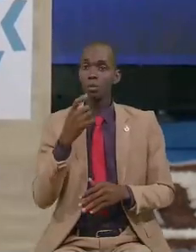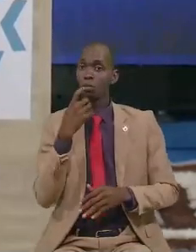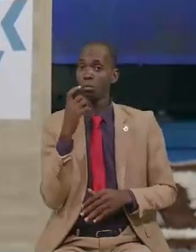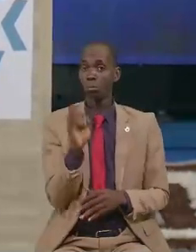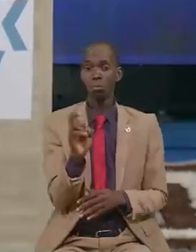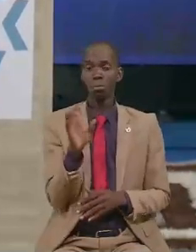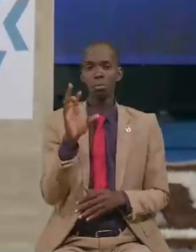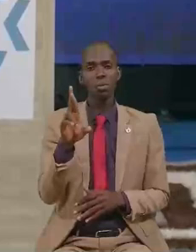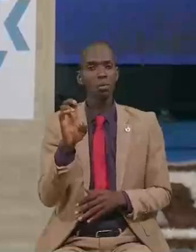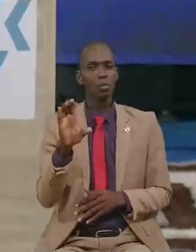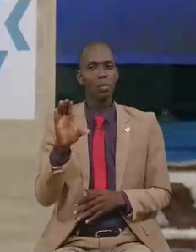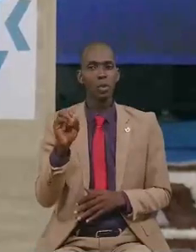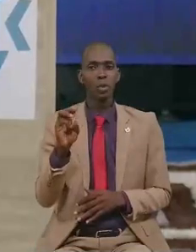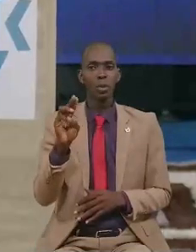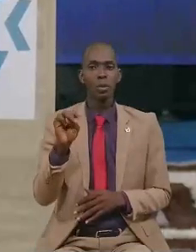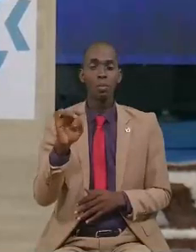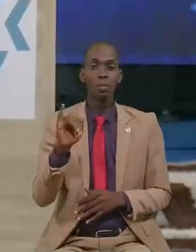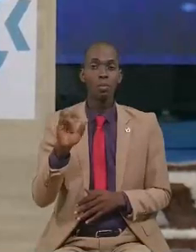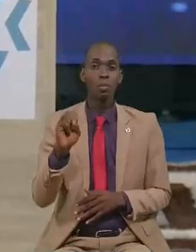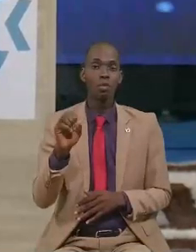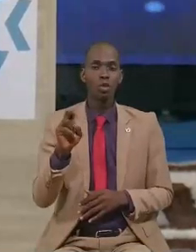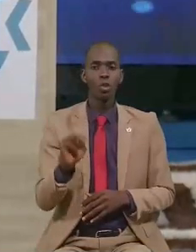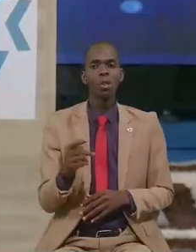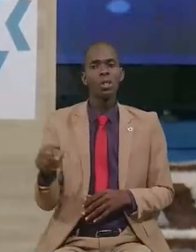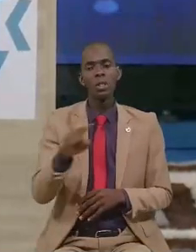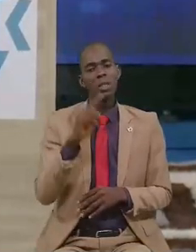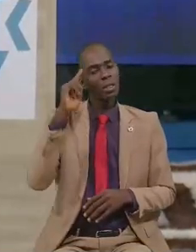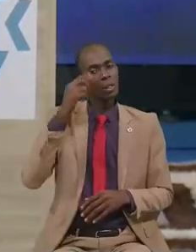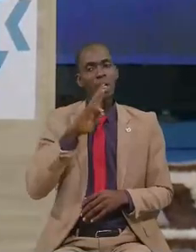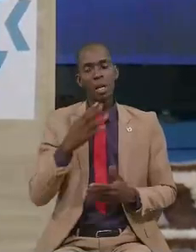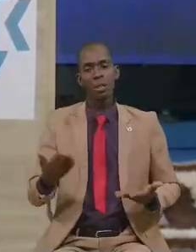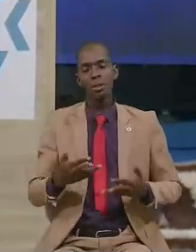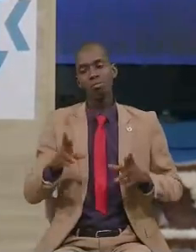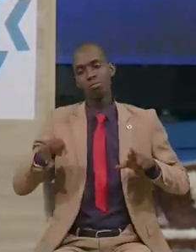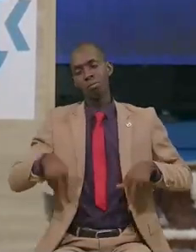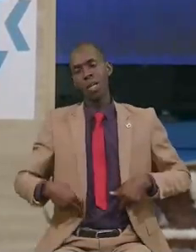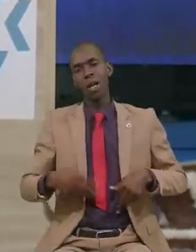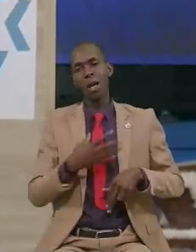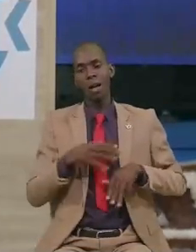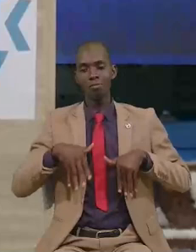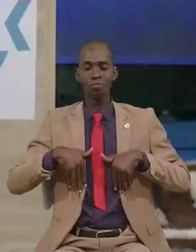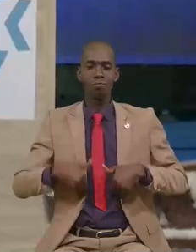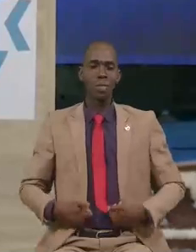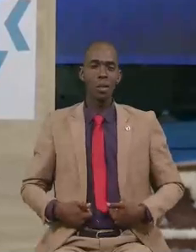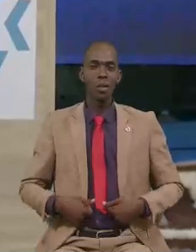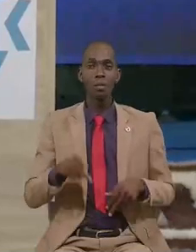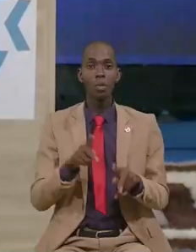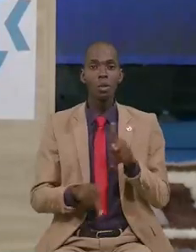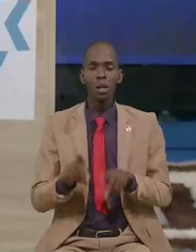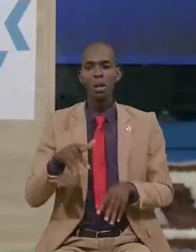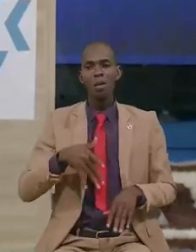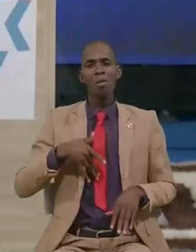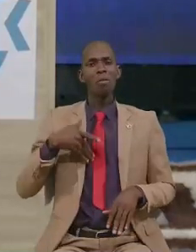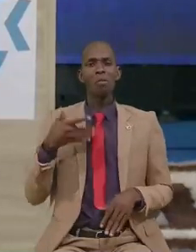là comme des retraités fatigués. Et ils se disent que bon, il n'y a plus